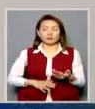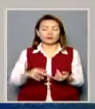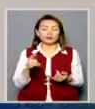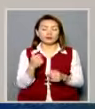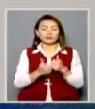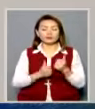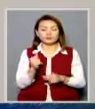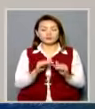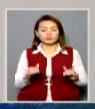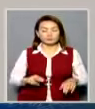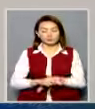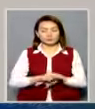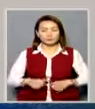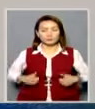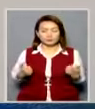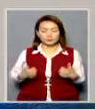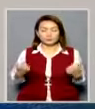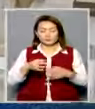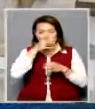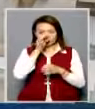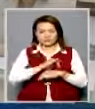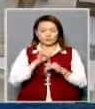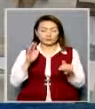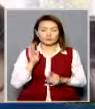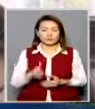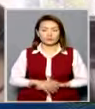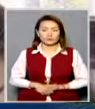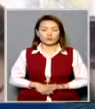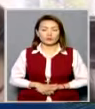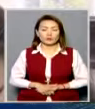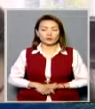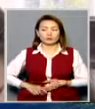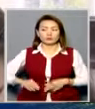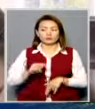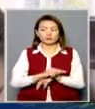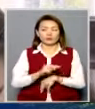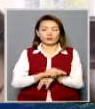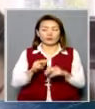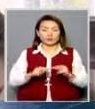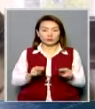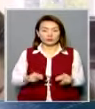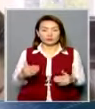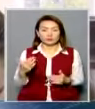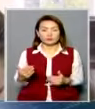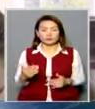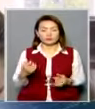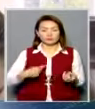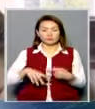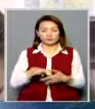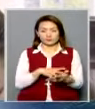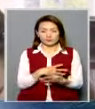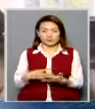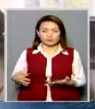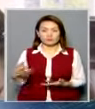жергілікті қатысушыларға бар білгендерін үйретіп, тәжірибелерімен бөліседі. Қосымша білім беру педагогтарына осы біз